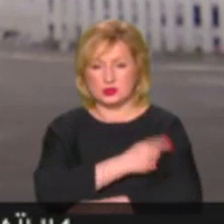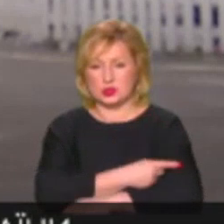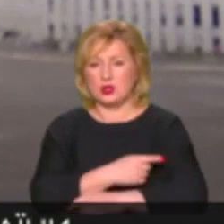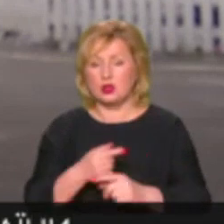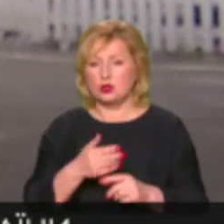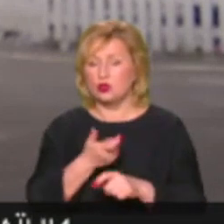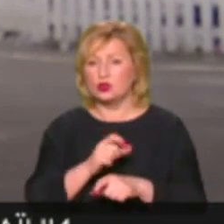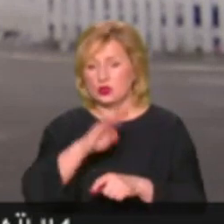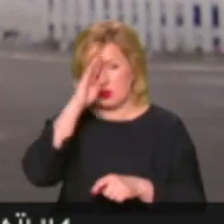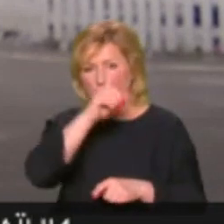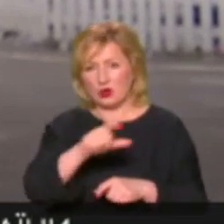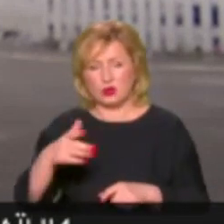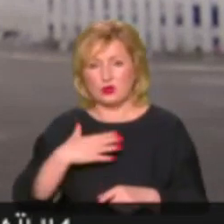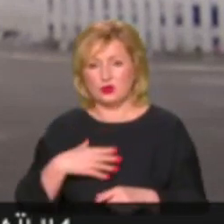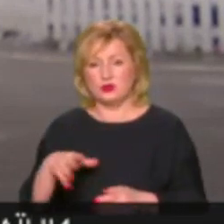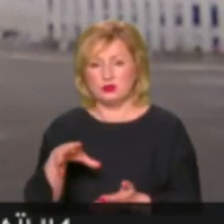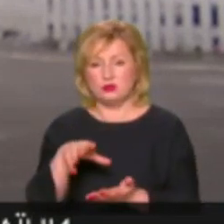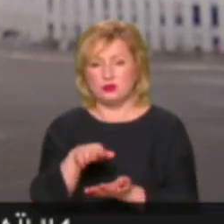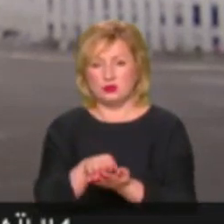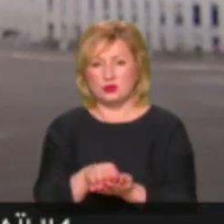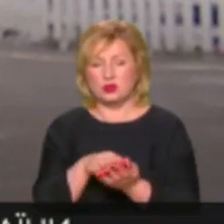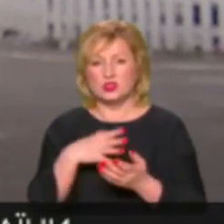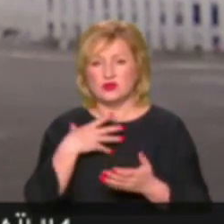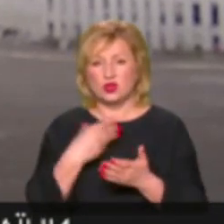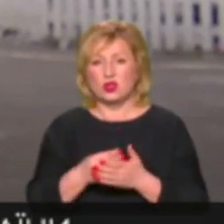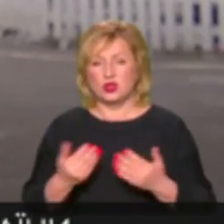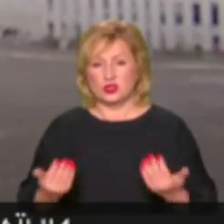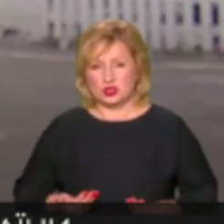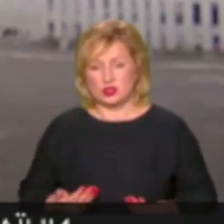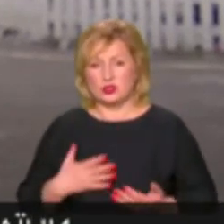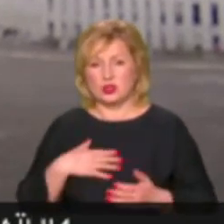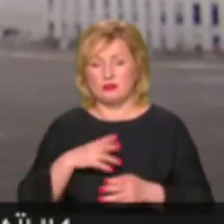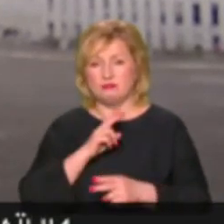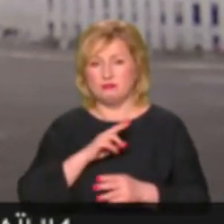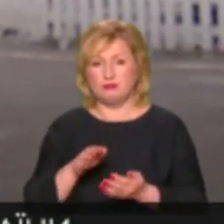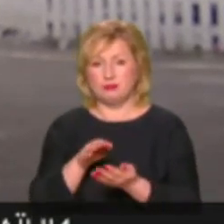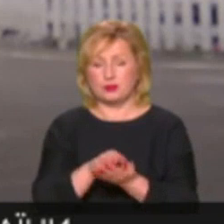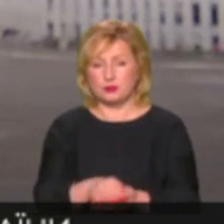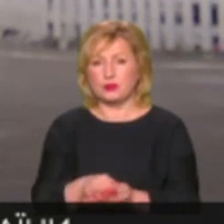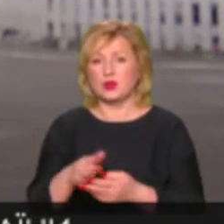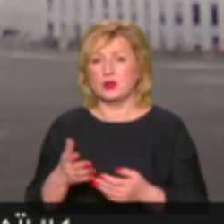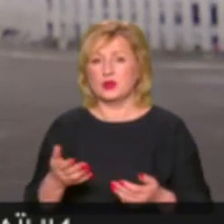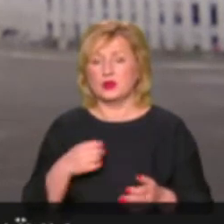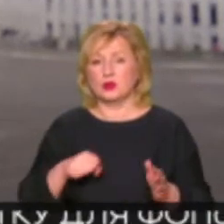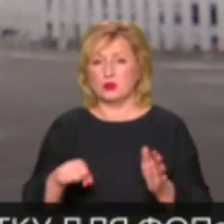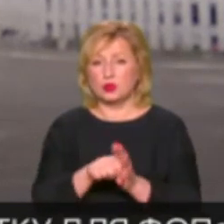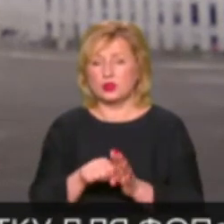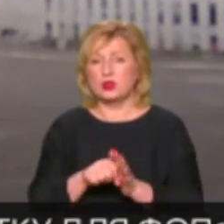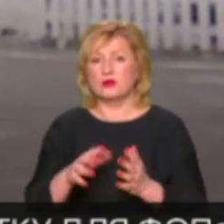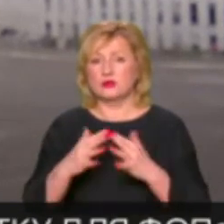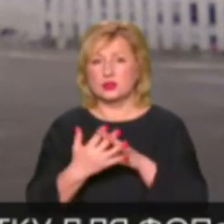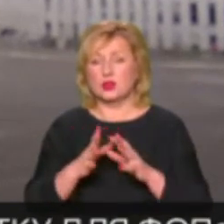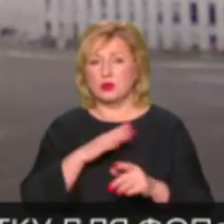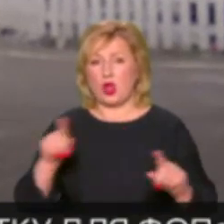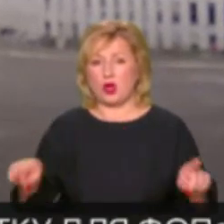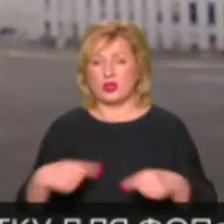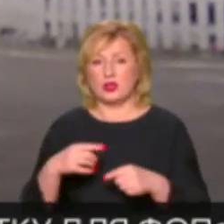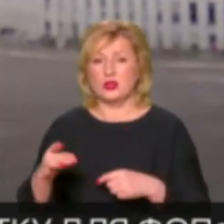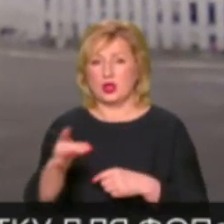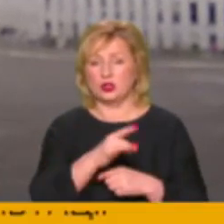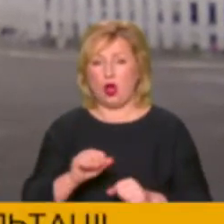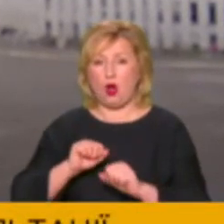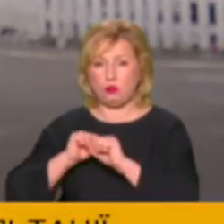Це удар від авіабомби, який скинули на наших. Можете собі представити, який це розмір був бомби.